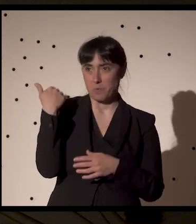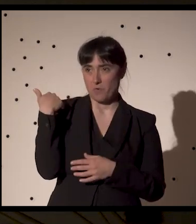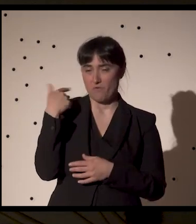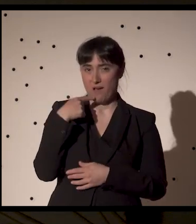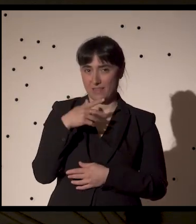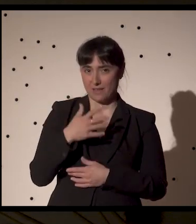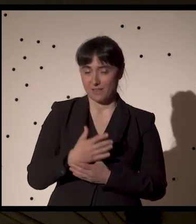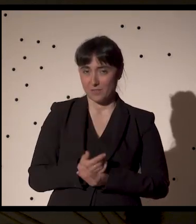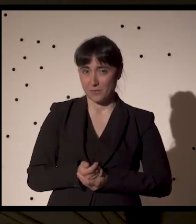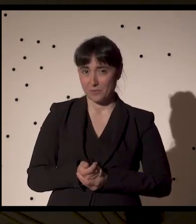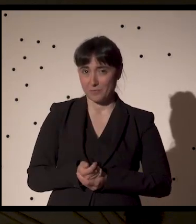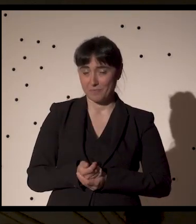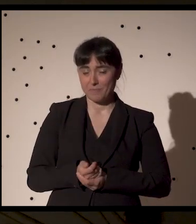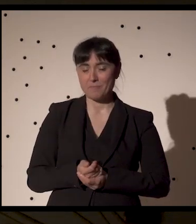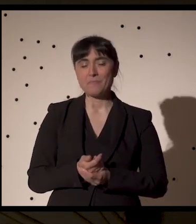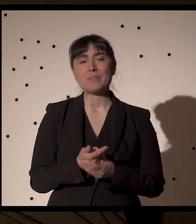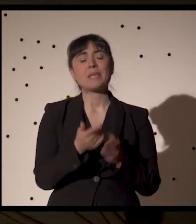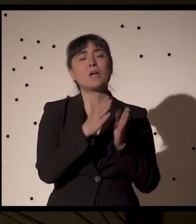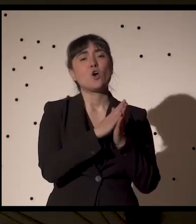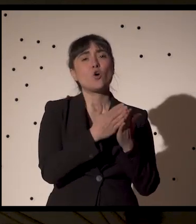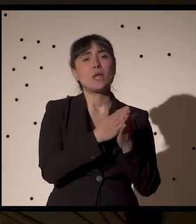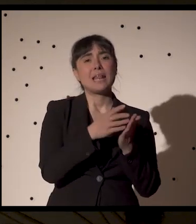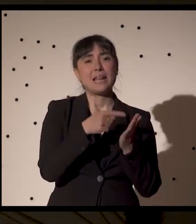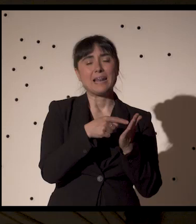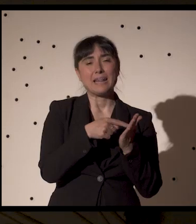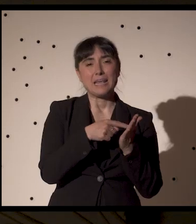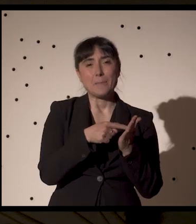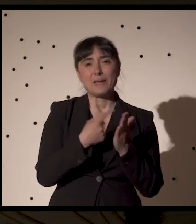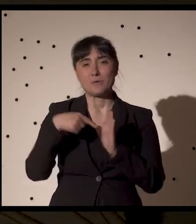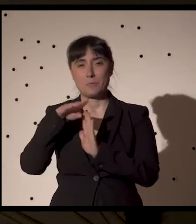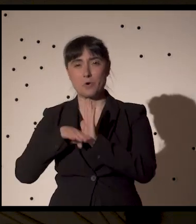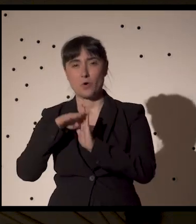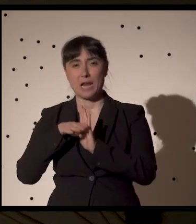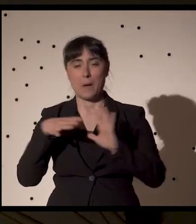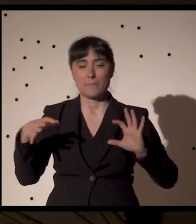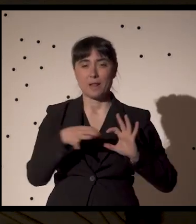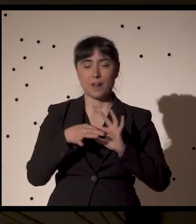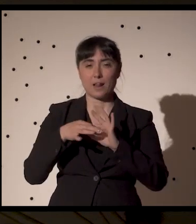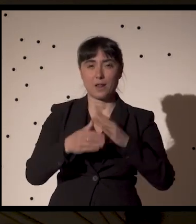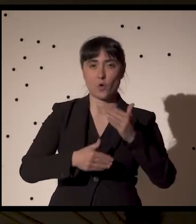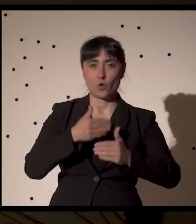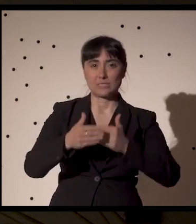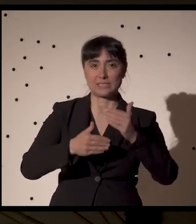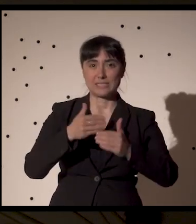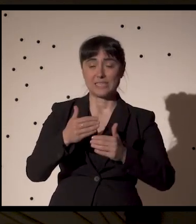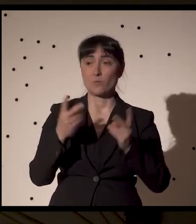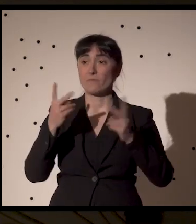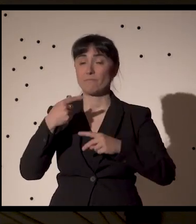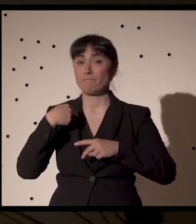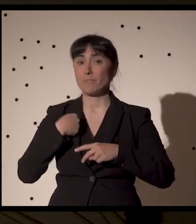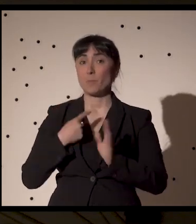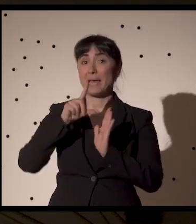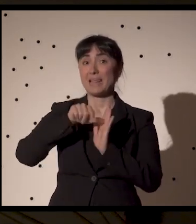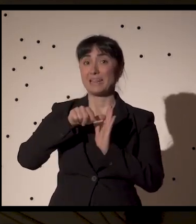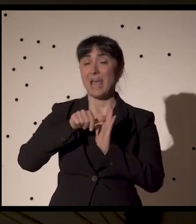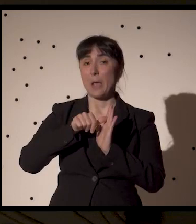romanzesche però continua anche in prosieguo di stagione dopo Il barone rampante non Seguirò un ordine cronologico in